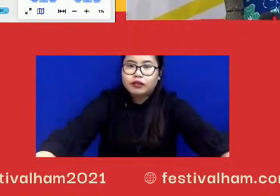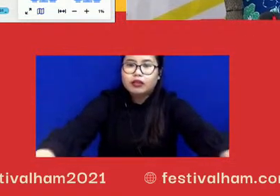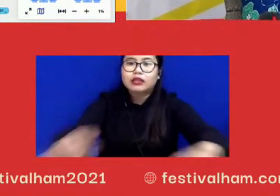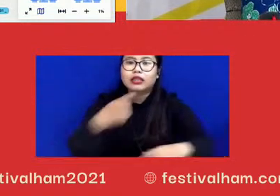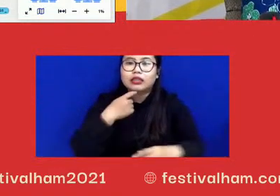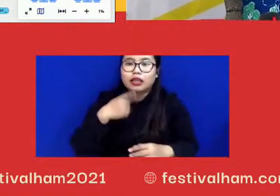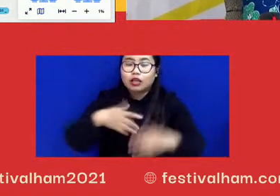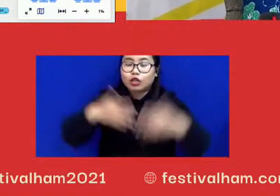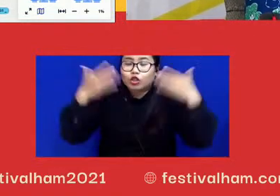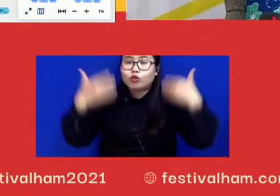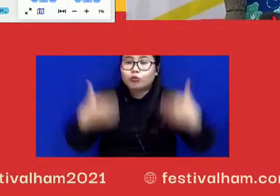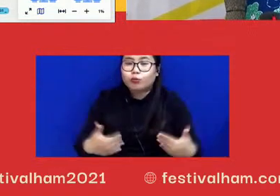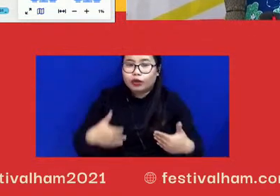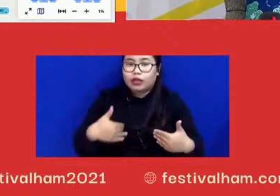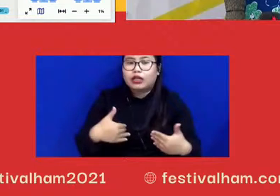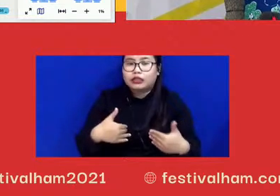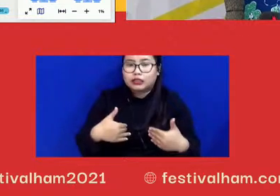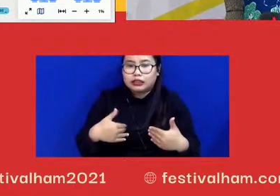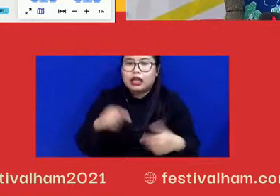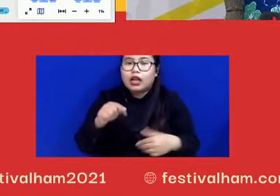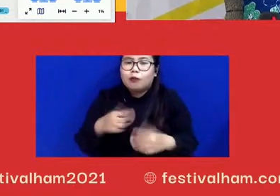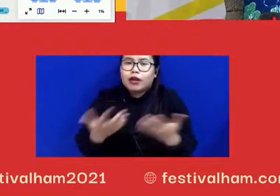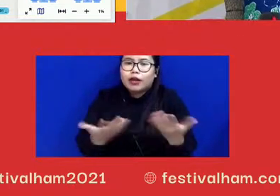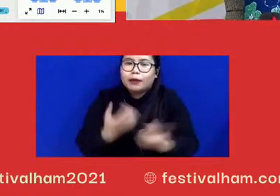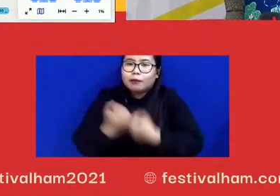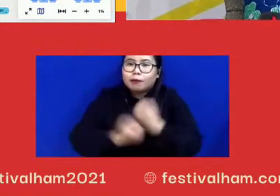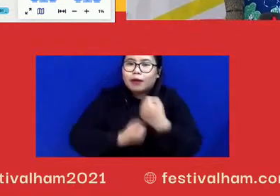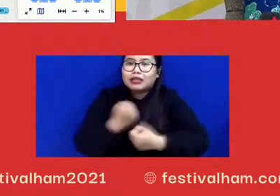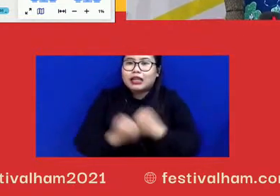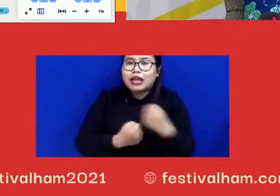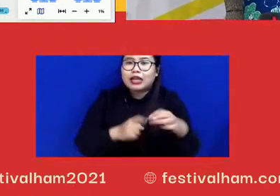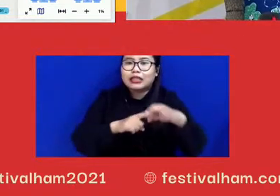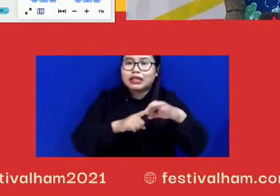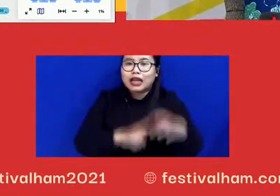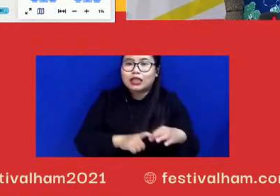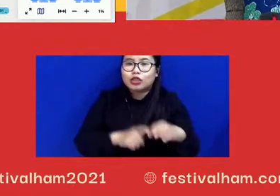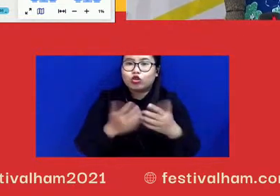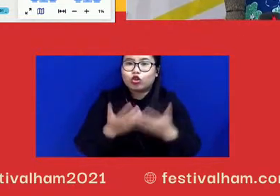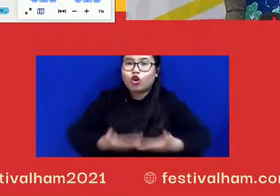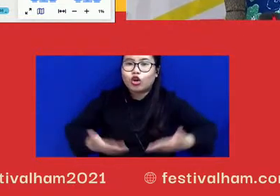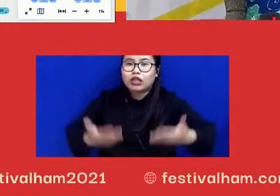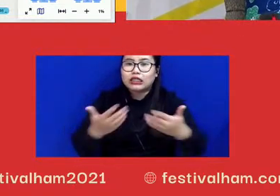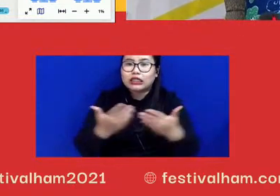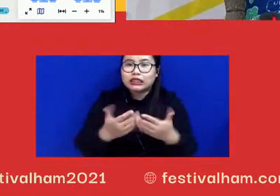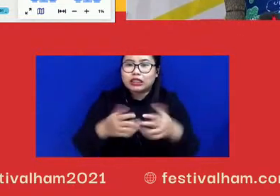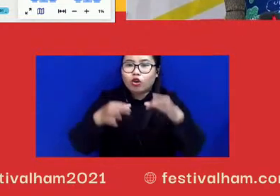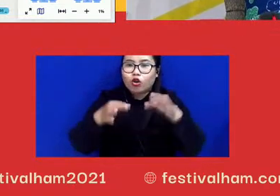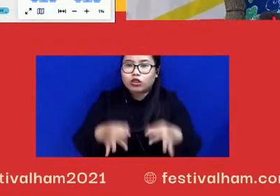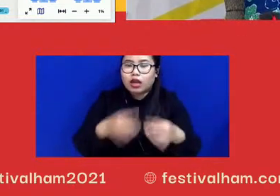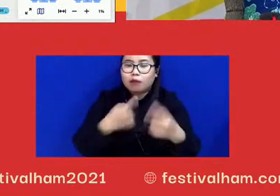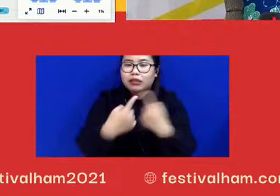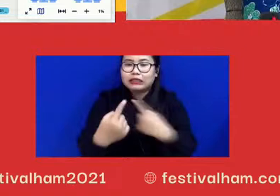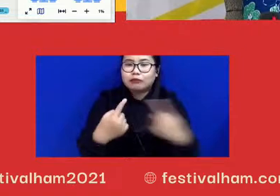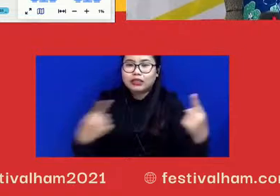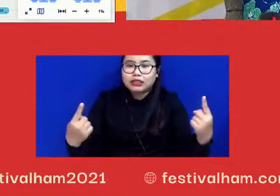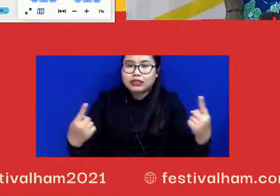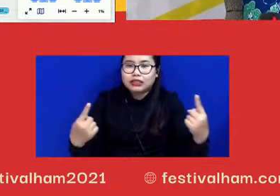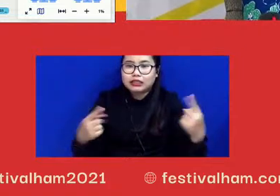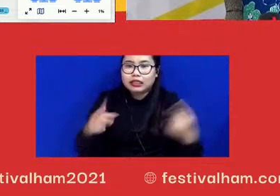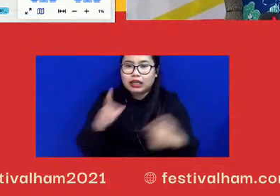itu pelaksanaannya sangat tergantung pada kondisi kota masing-masing.